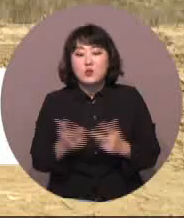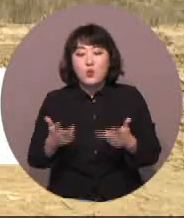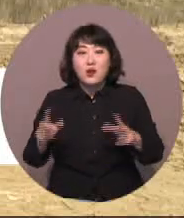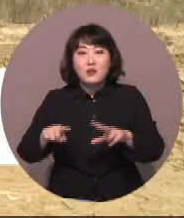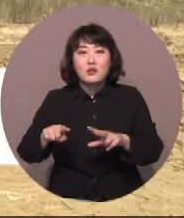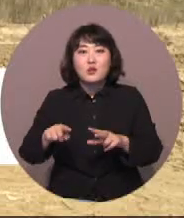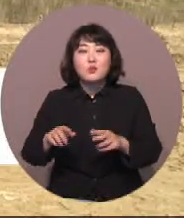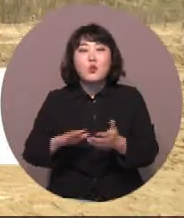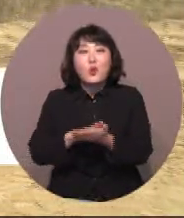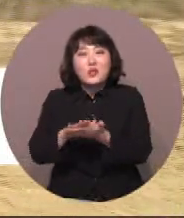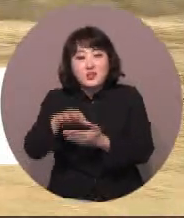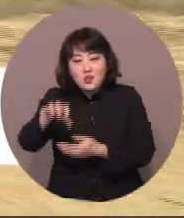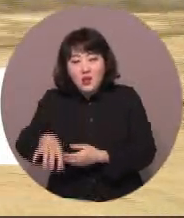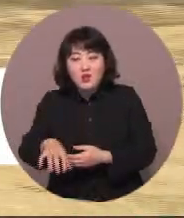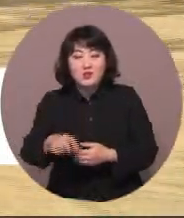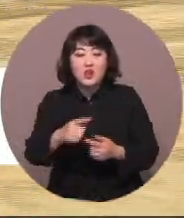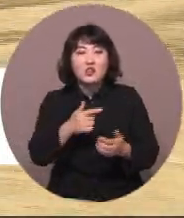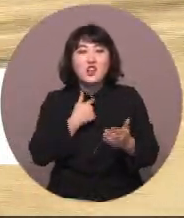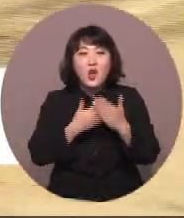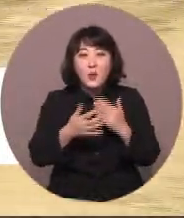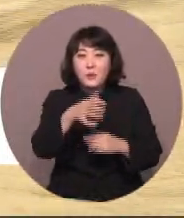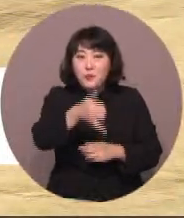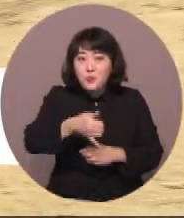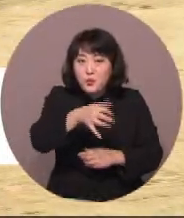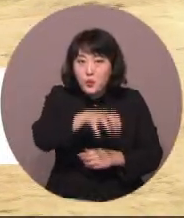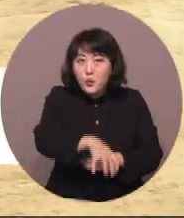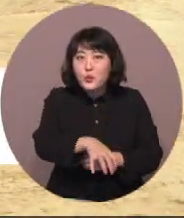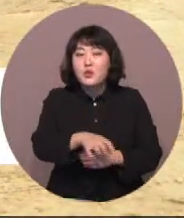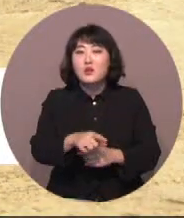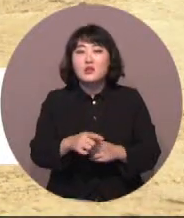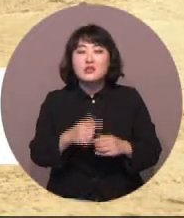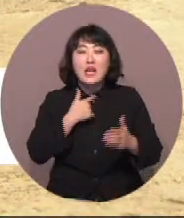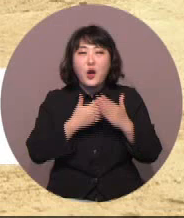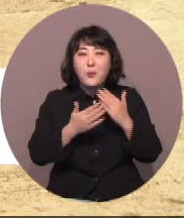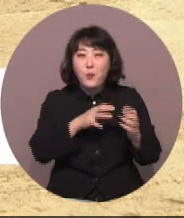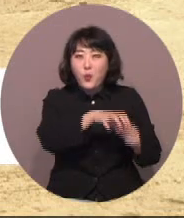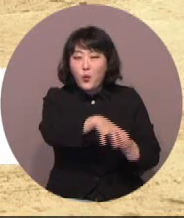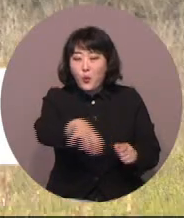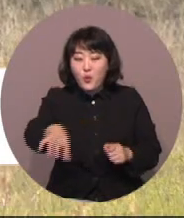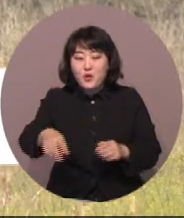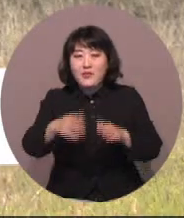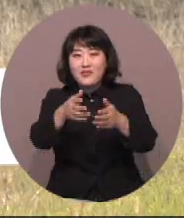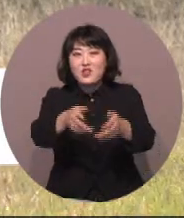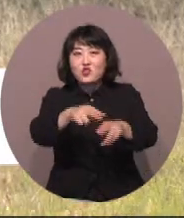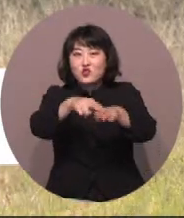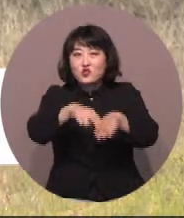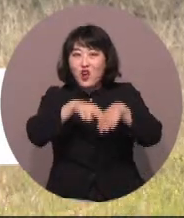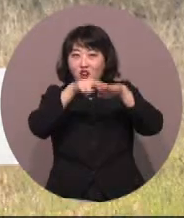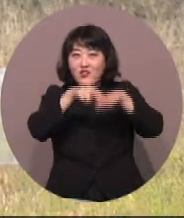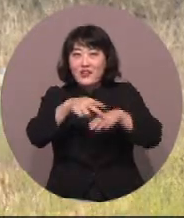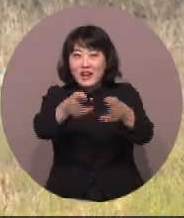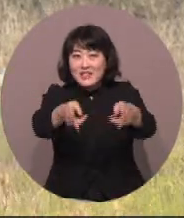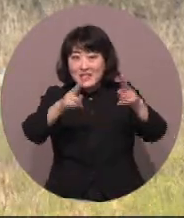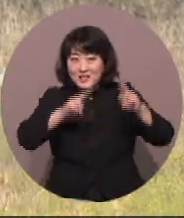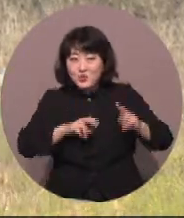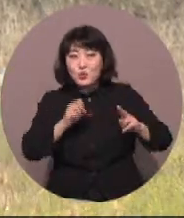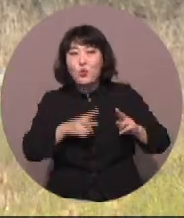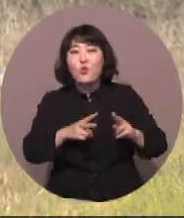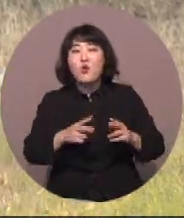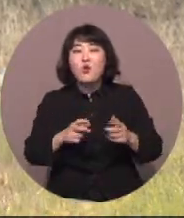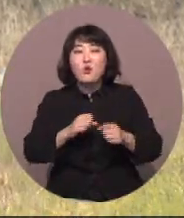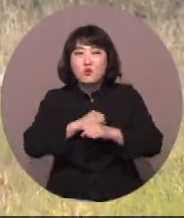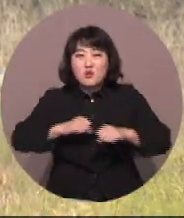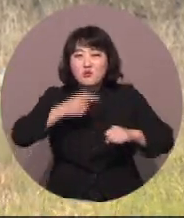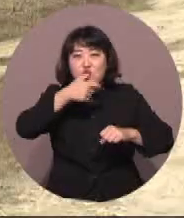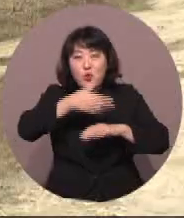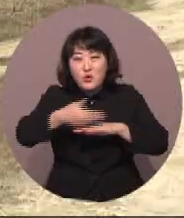테마 놀이터 와 경작 습지원 등 시민 참여형 공간에 비롯해 출렁 나리와 강수 욕장 수변 광장 등